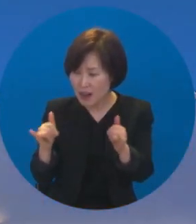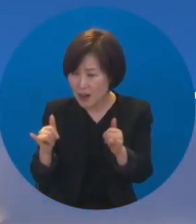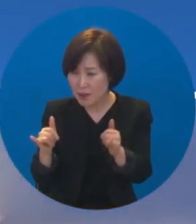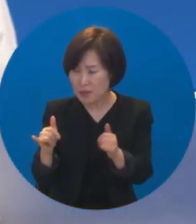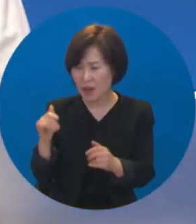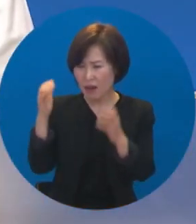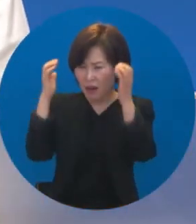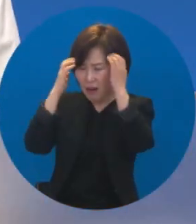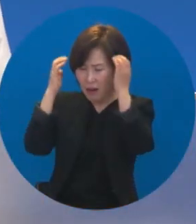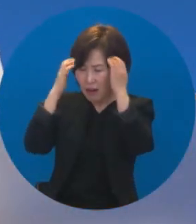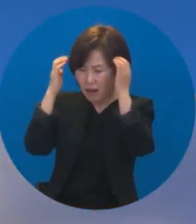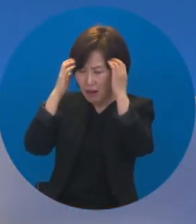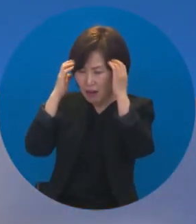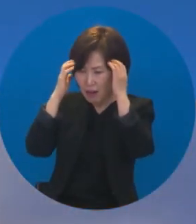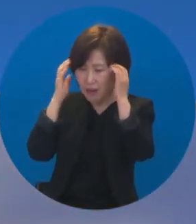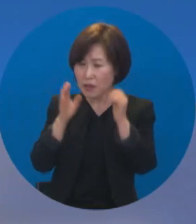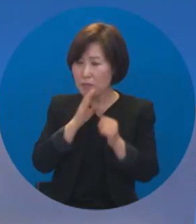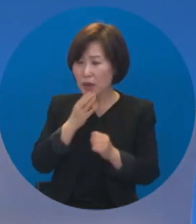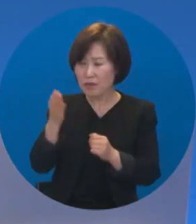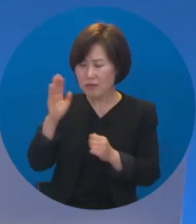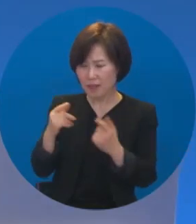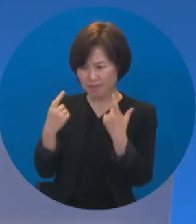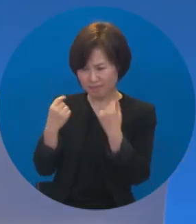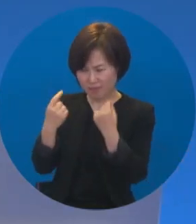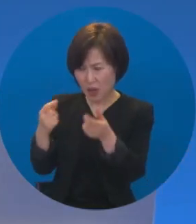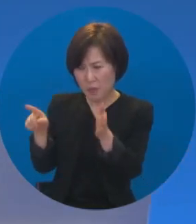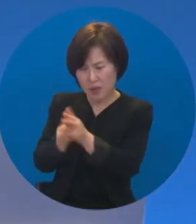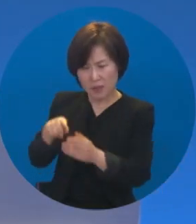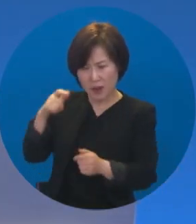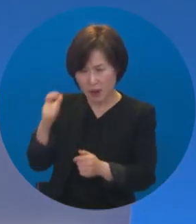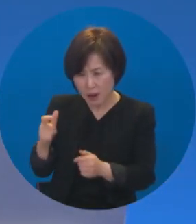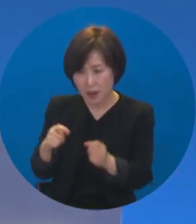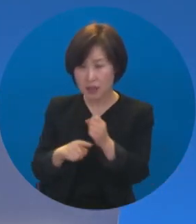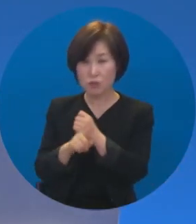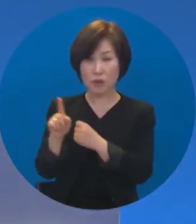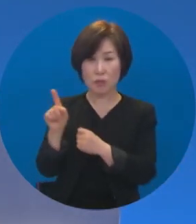중에서도 여전히 믿음을 지키고 있는데 그 이유가 뭘까?